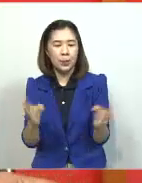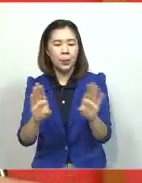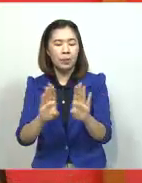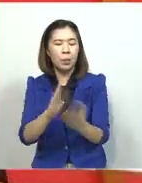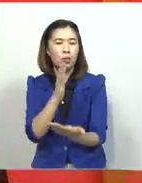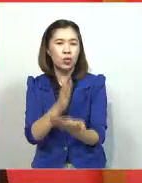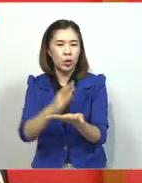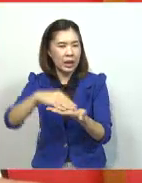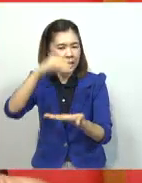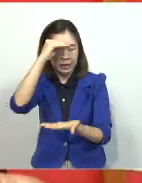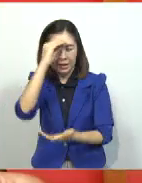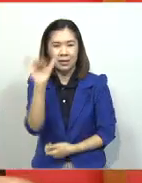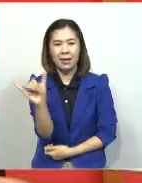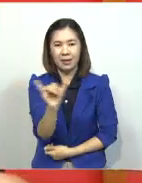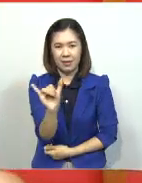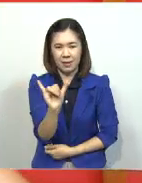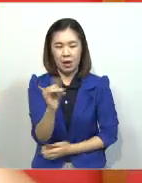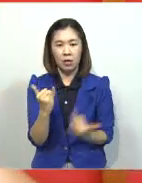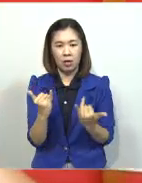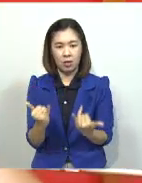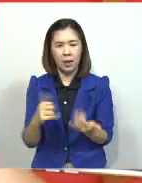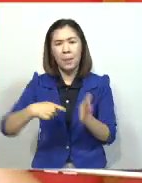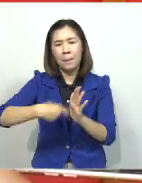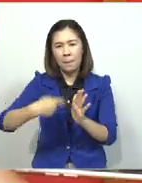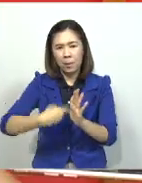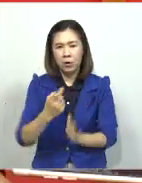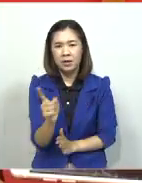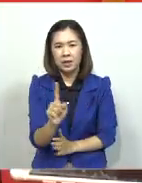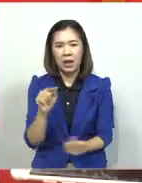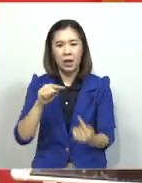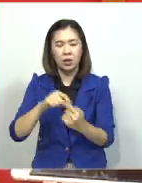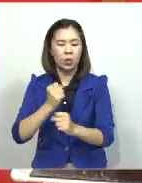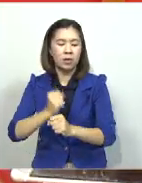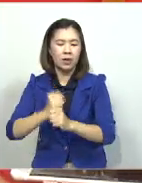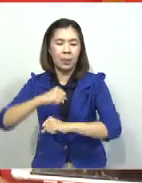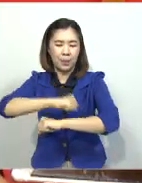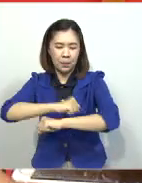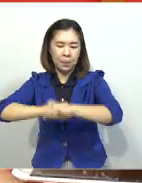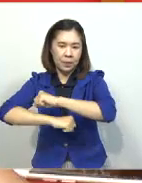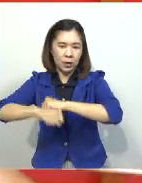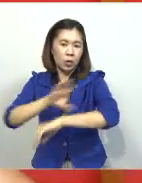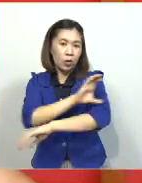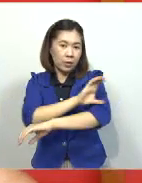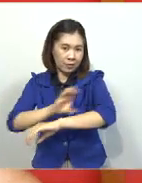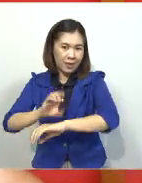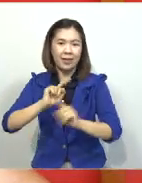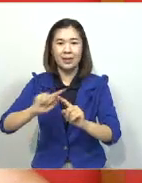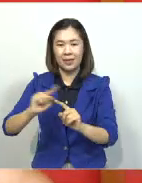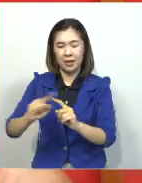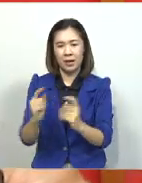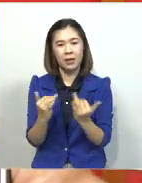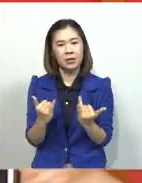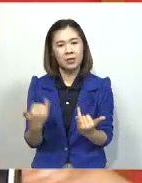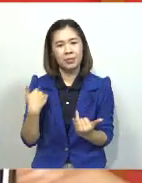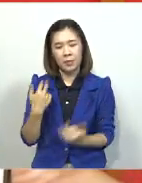การเรียนการสอนนะคะพร้อมกับยอมรับว่าสาเหตุส่วนหนึ่งเนี่ยมาจากการก่อสร้างรถไฟฟ้าสายต่างๆขณะเดียวกันก็